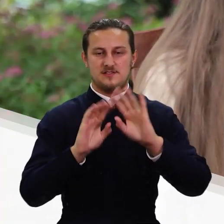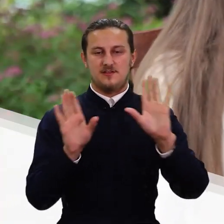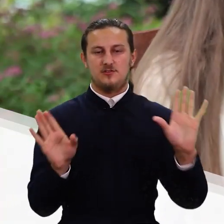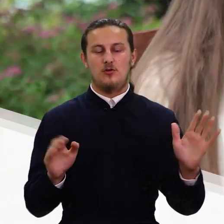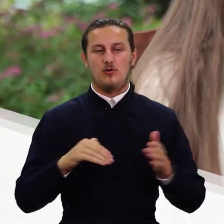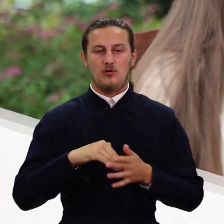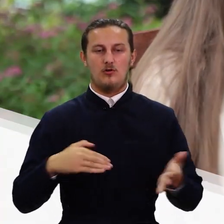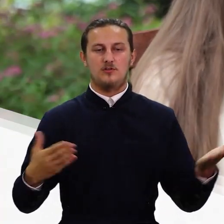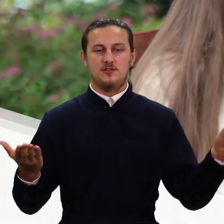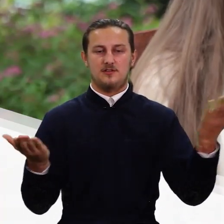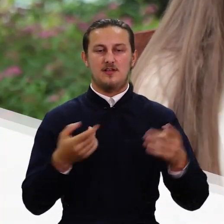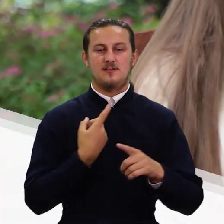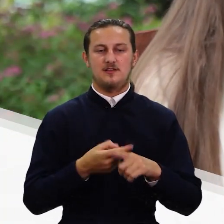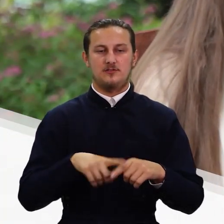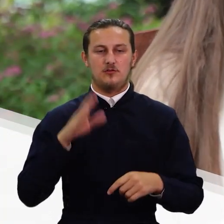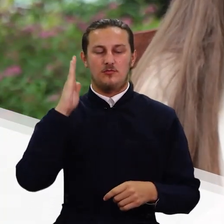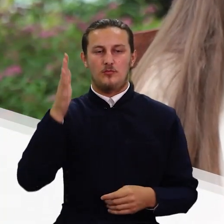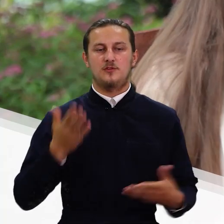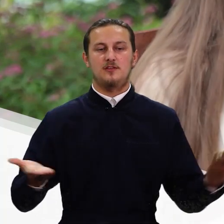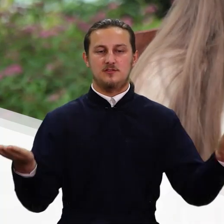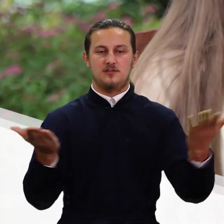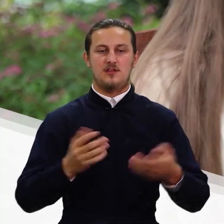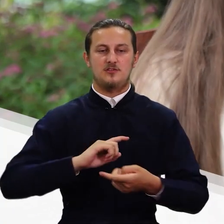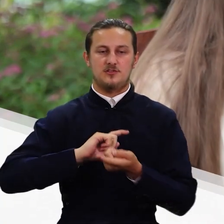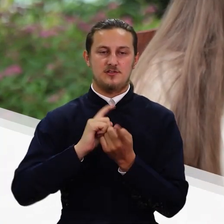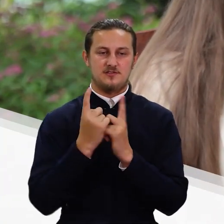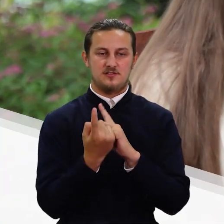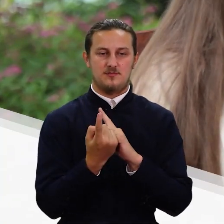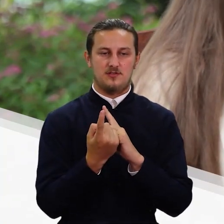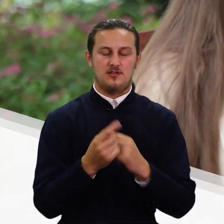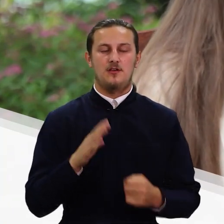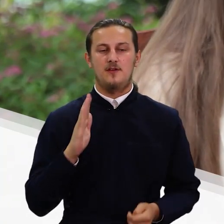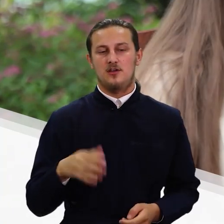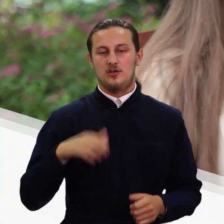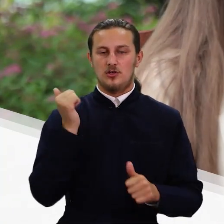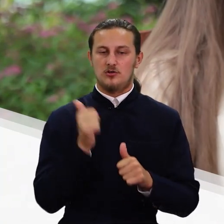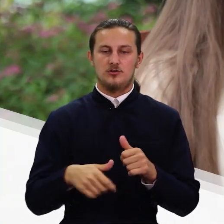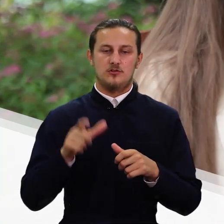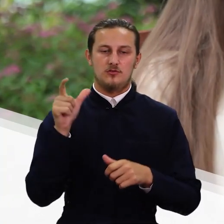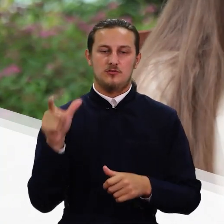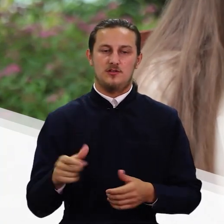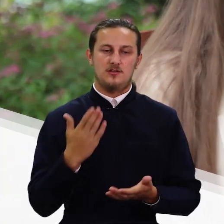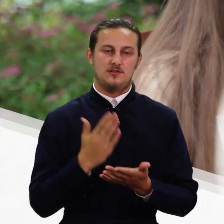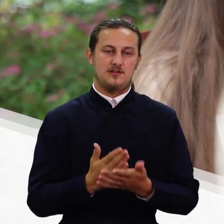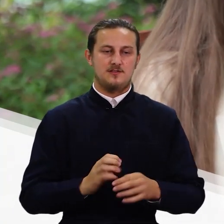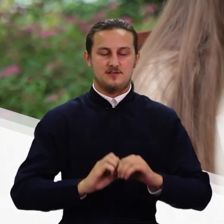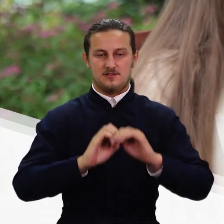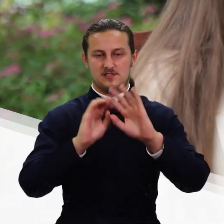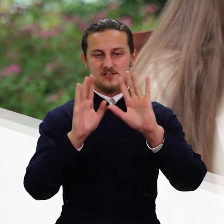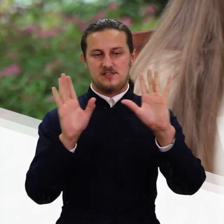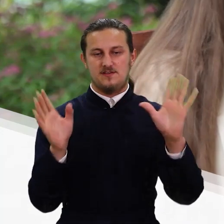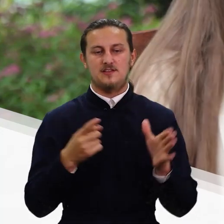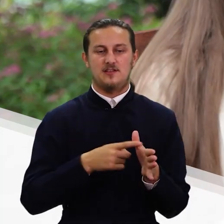святими, але є в кожної людини свій святий, ім'я якого вона носить, якби так. Інколи дітей називають